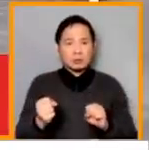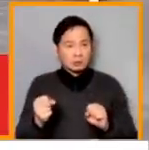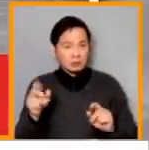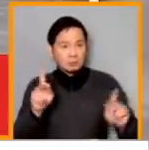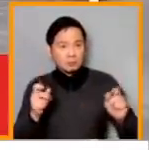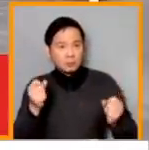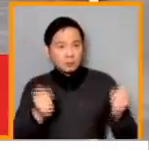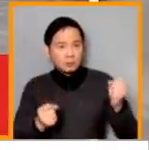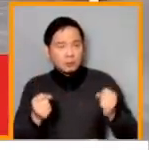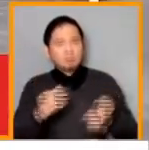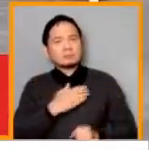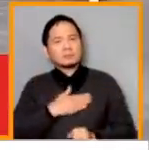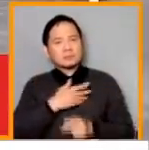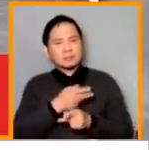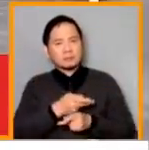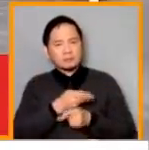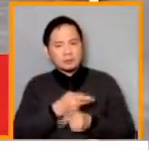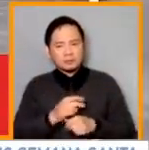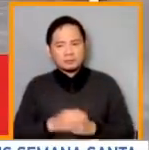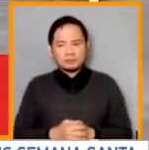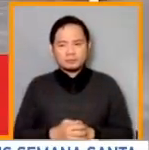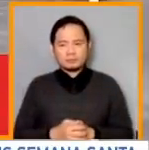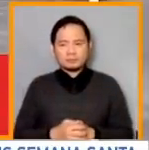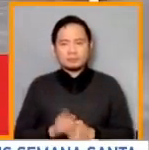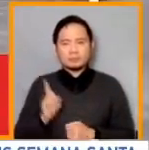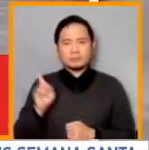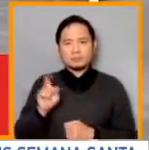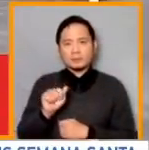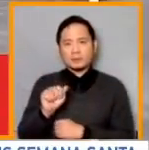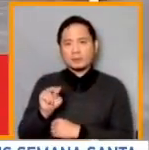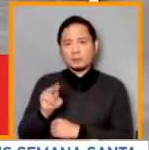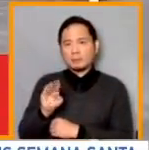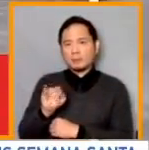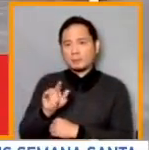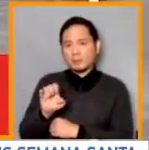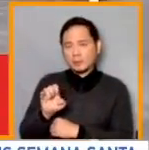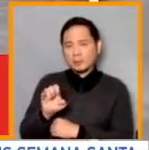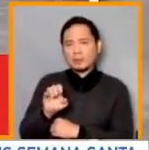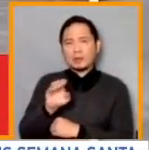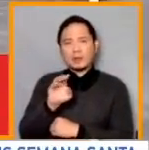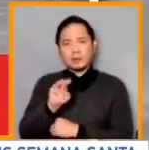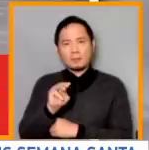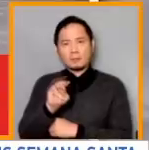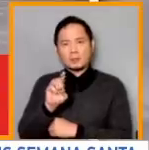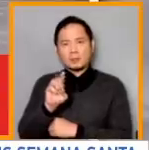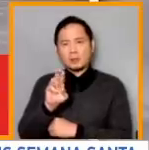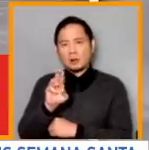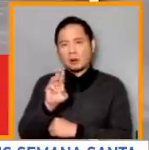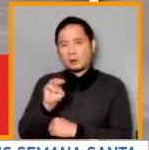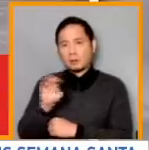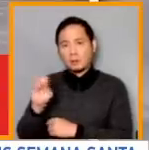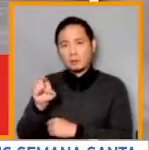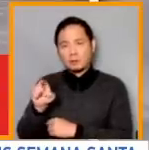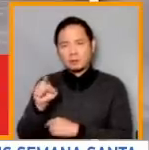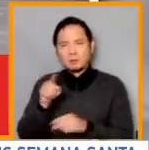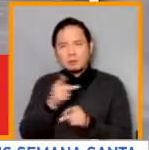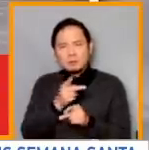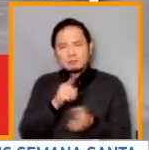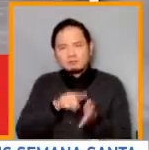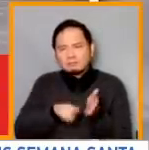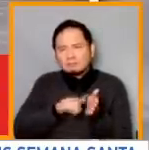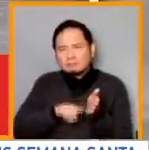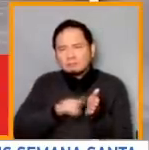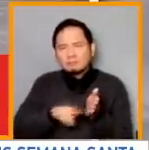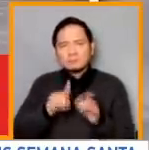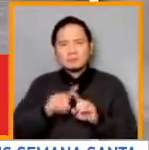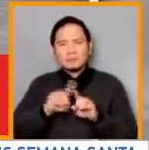Alabel, nagmonitor ang MDRMO sa mga lugar na bahain at malalapit sa ilog. Gaya sa barangay